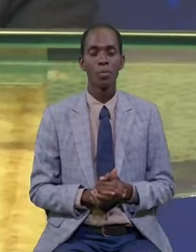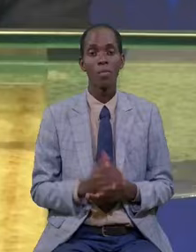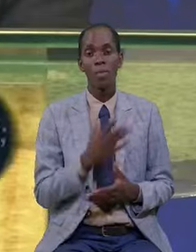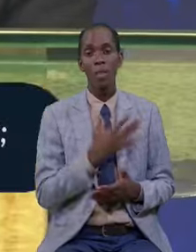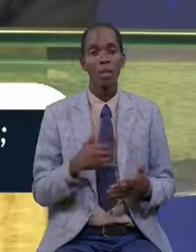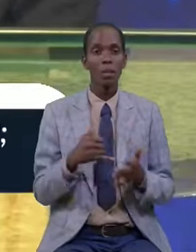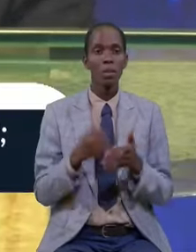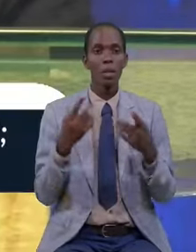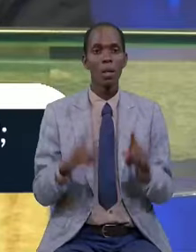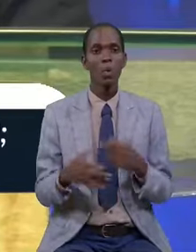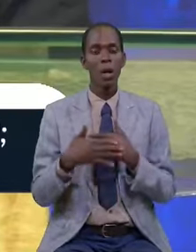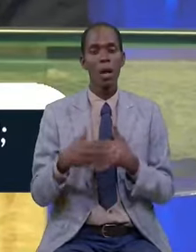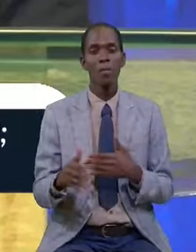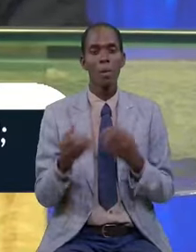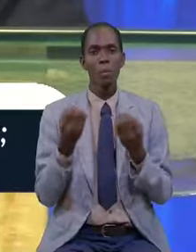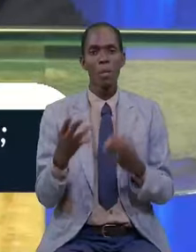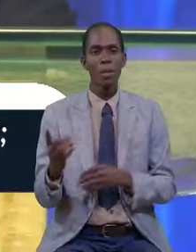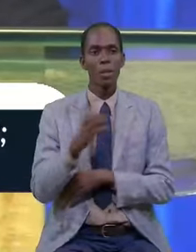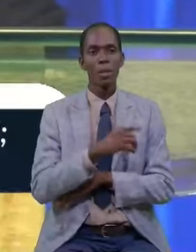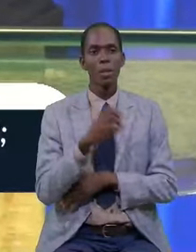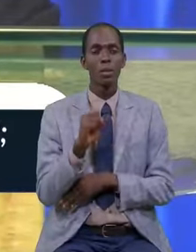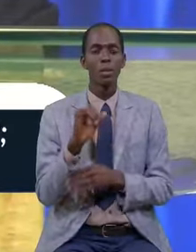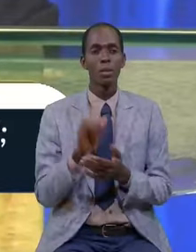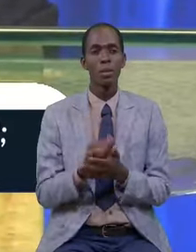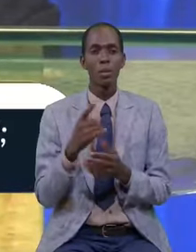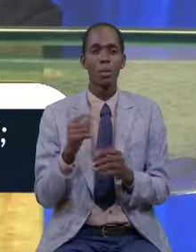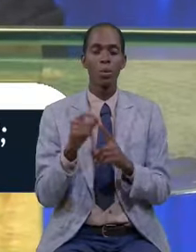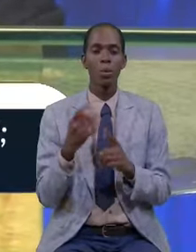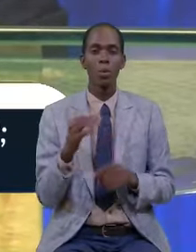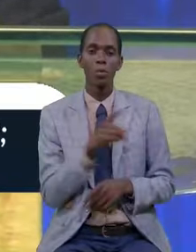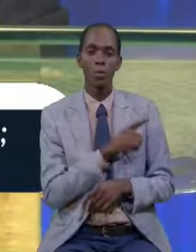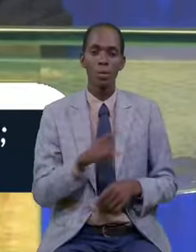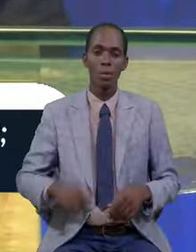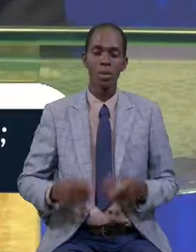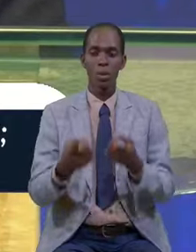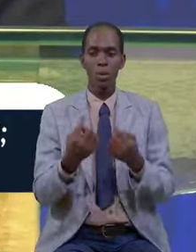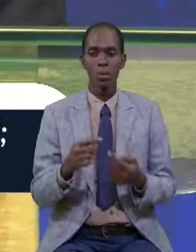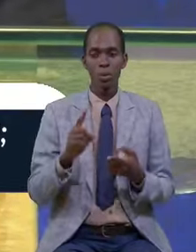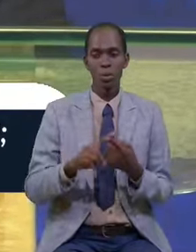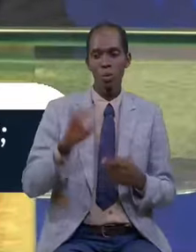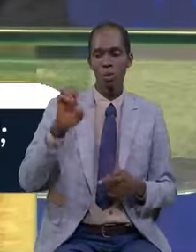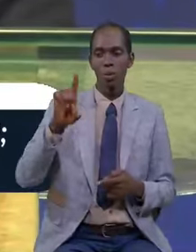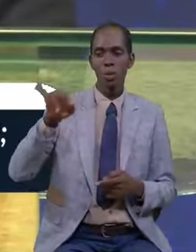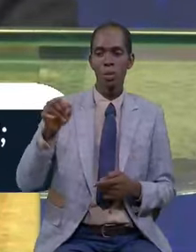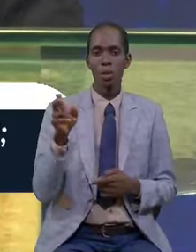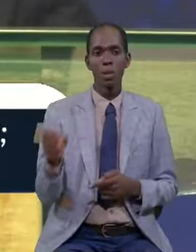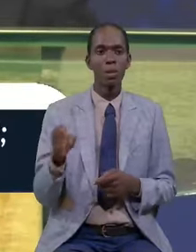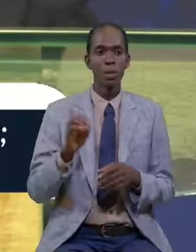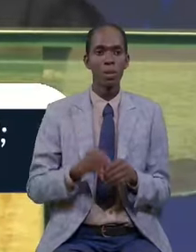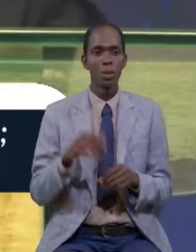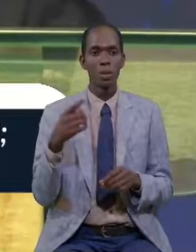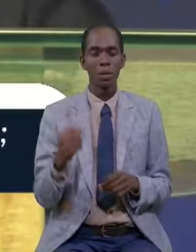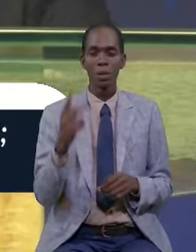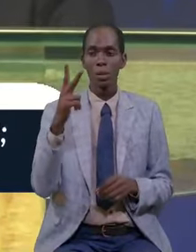Bien des jours s'écoulèrent, et la parole de l'Éternel fut ainsi adressée à Élie dans la troisième